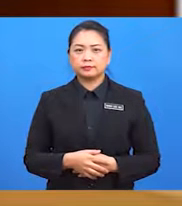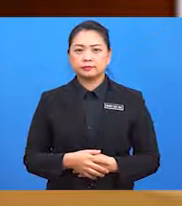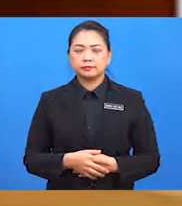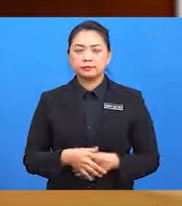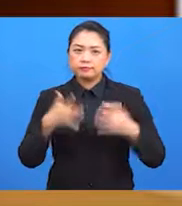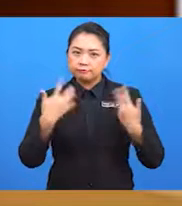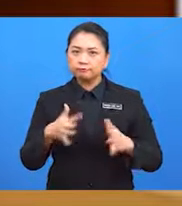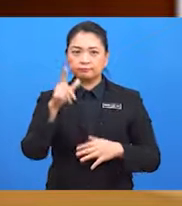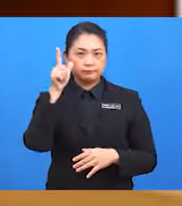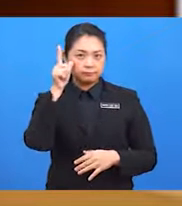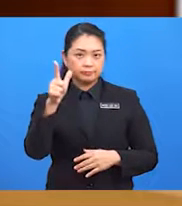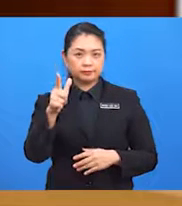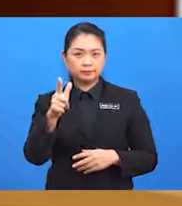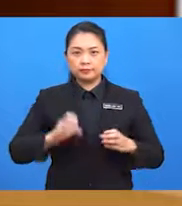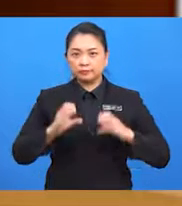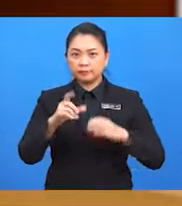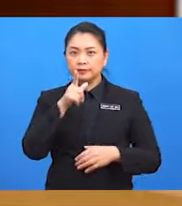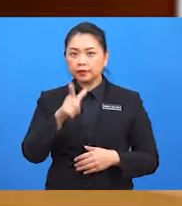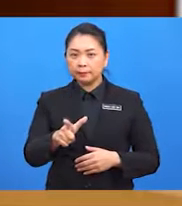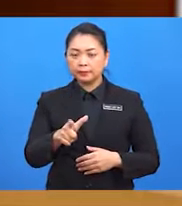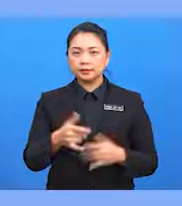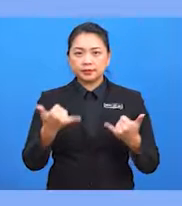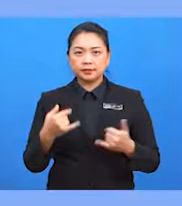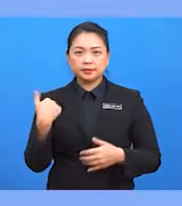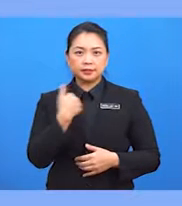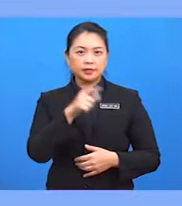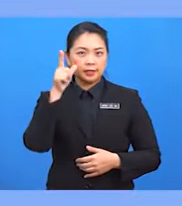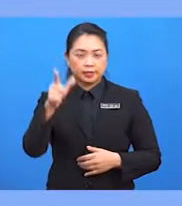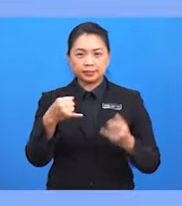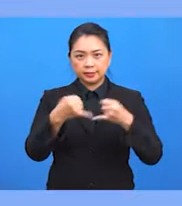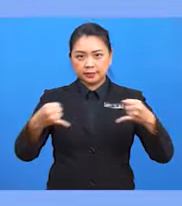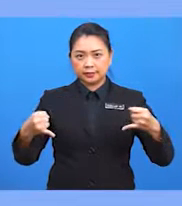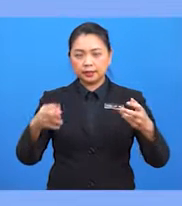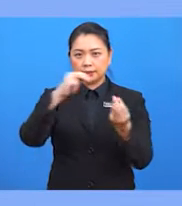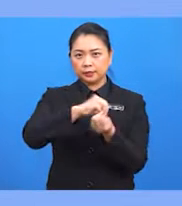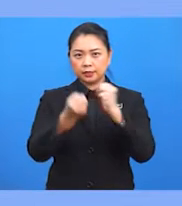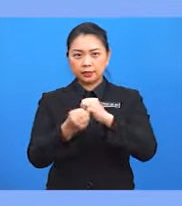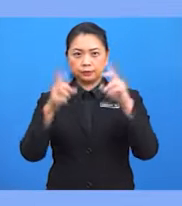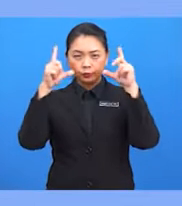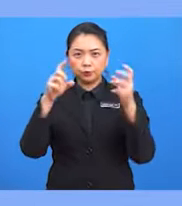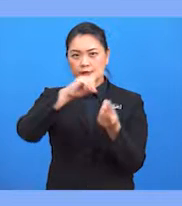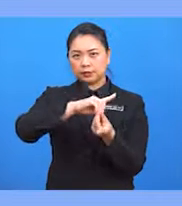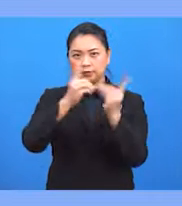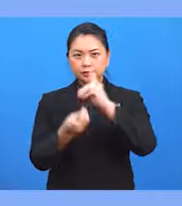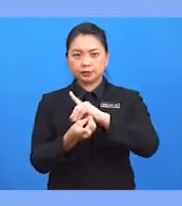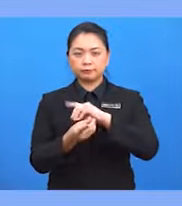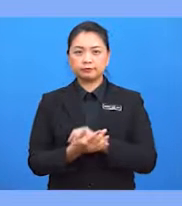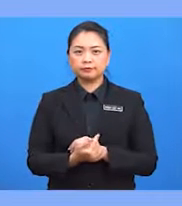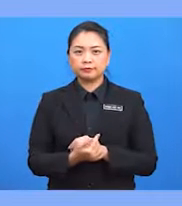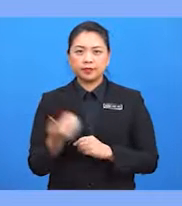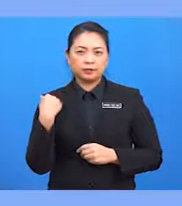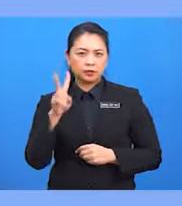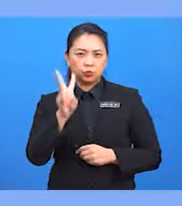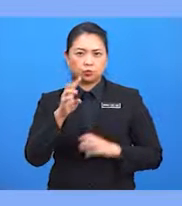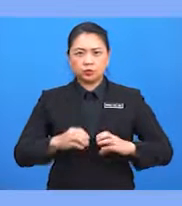Selesai lihat kaedah lama dalam mengedit foto, sekarang kita lihat jenis-jenis manipulasi foto digital pula. Terdapat